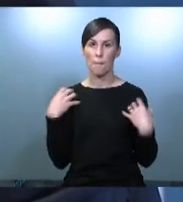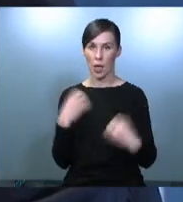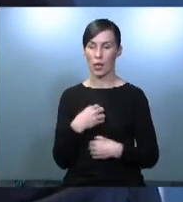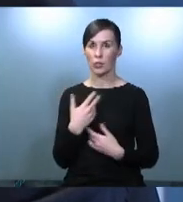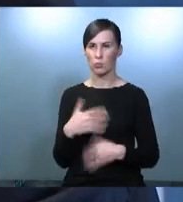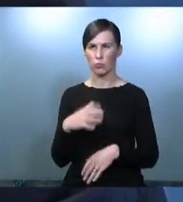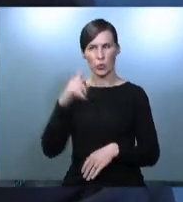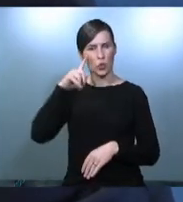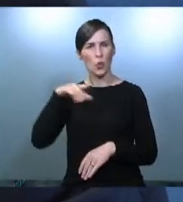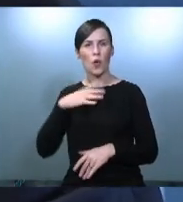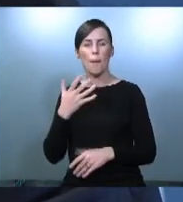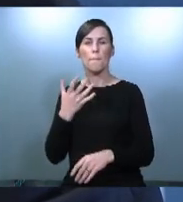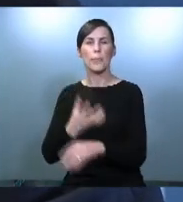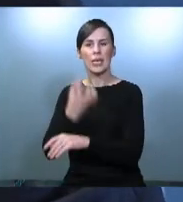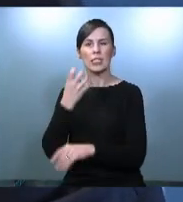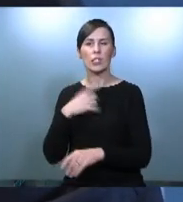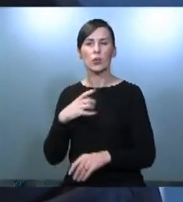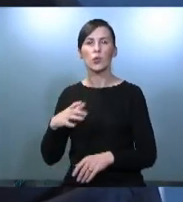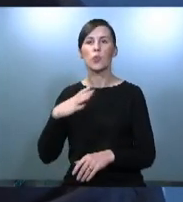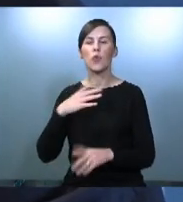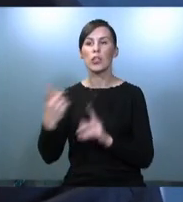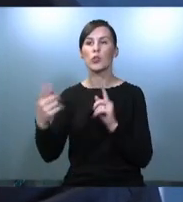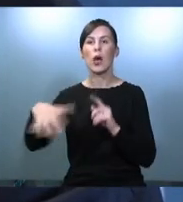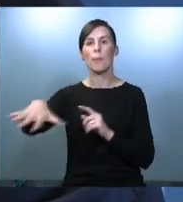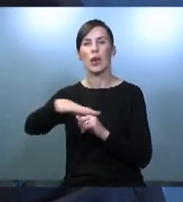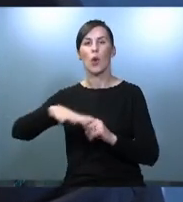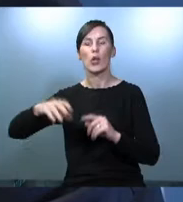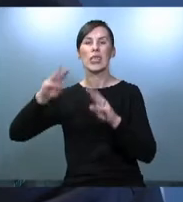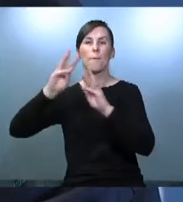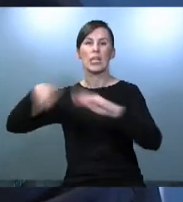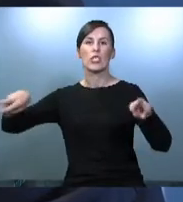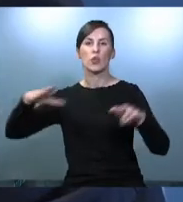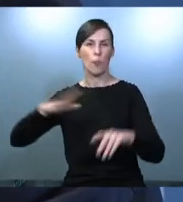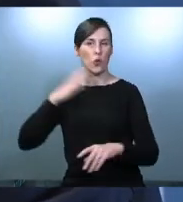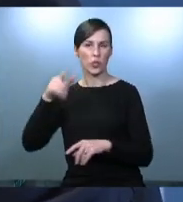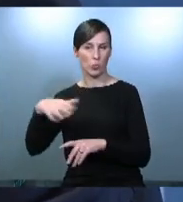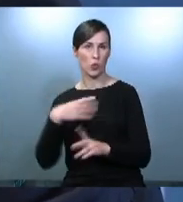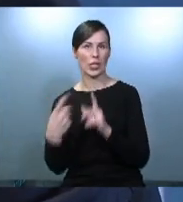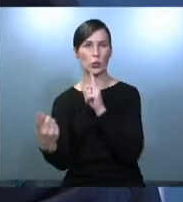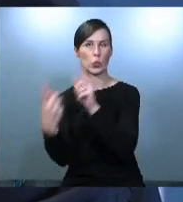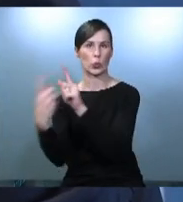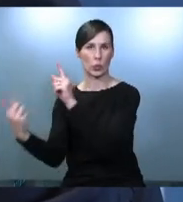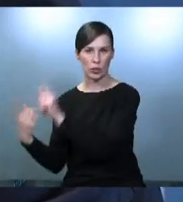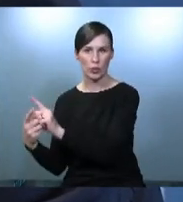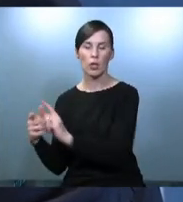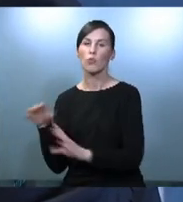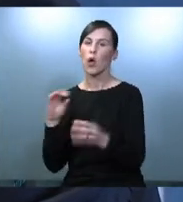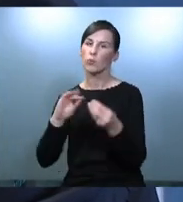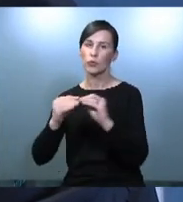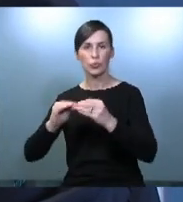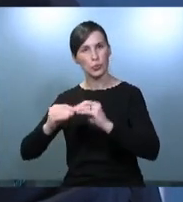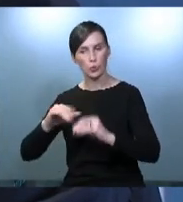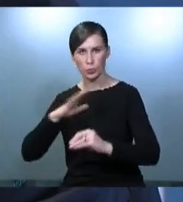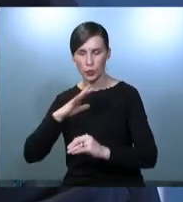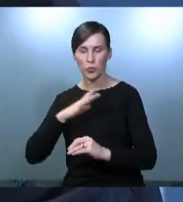buvo susitikęs dabar jau su buvusiu aplinkos ministru, konkrečiai dėl valymo įrenginių. Modeliai yra pasiūlyti, vyksta derybos,